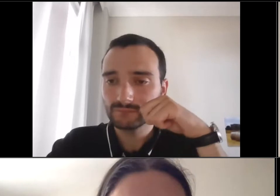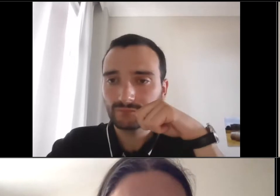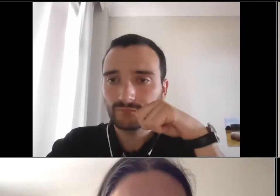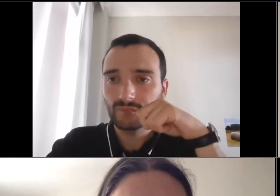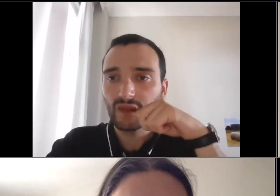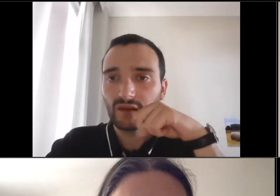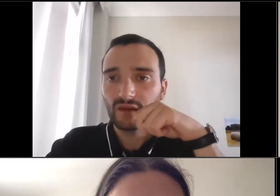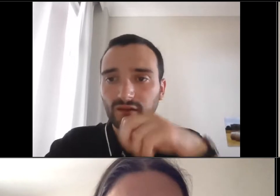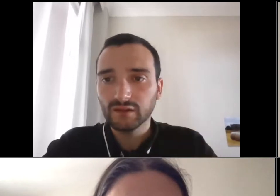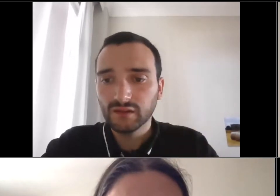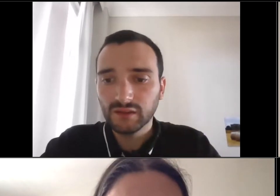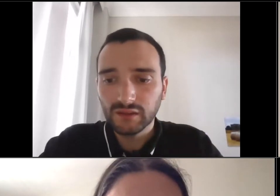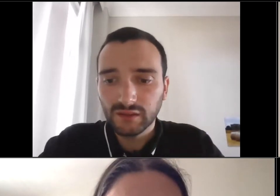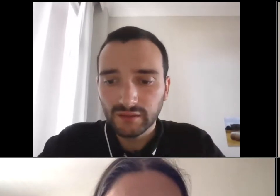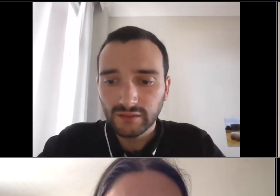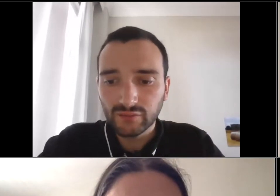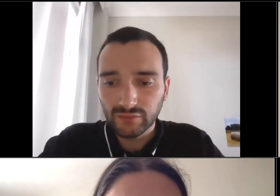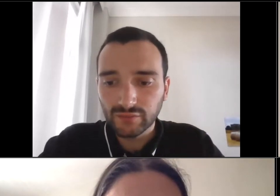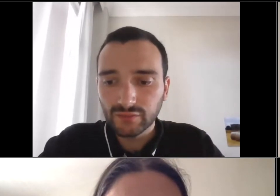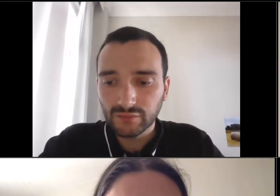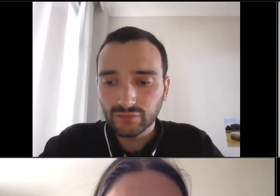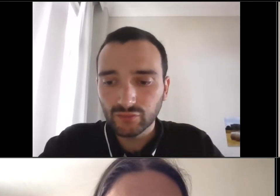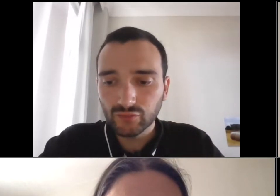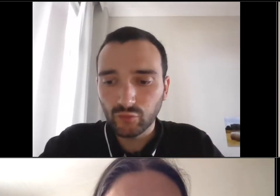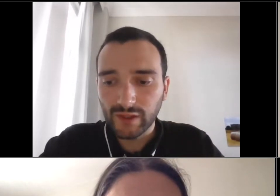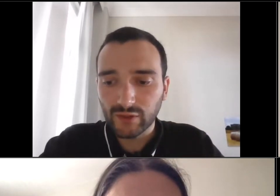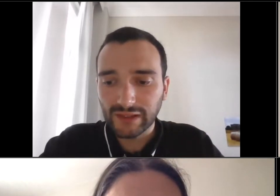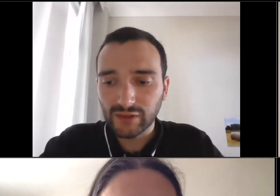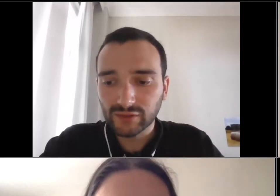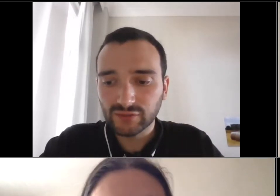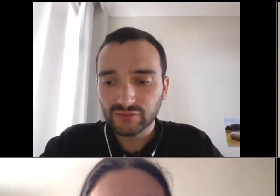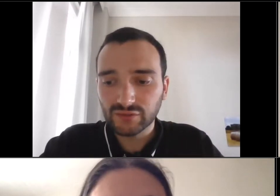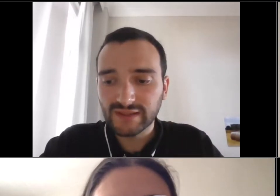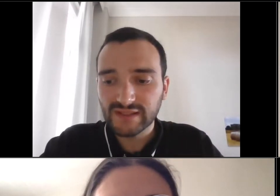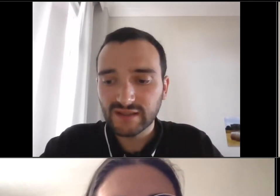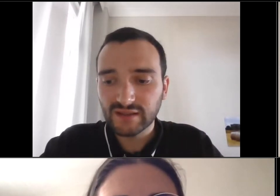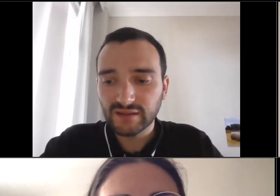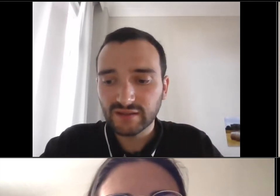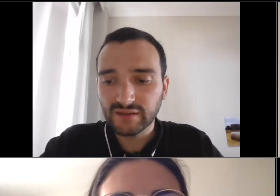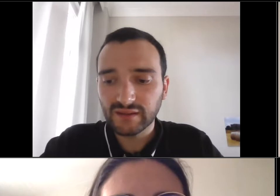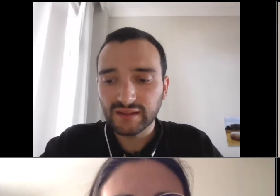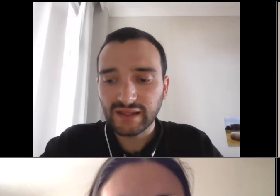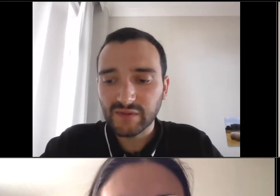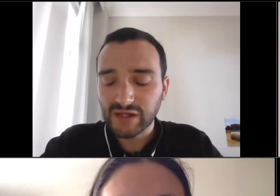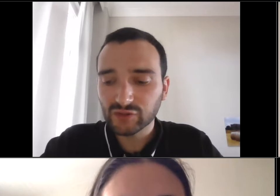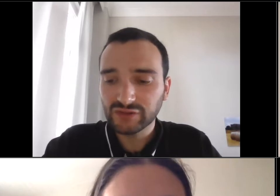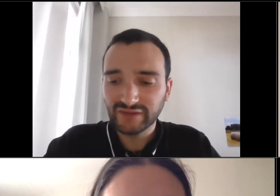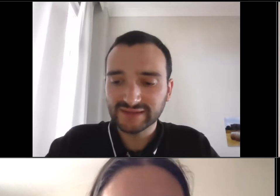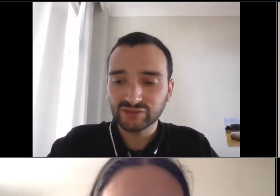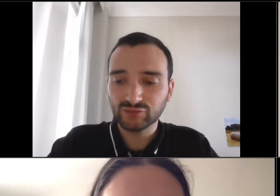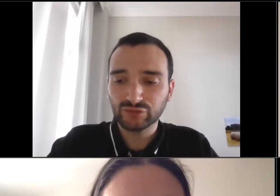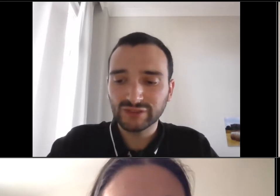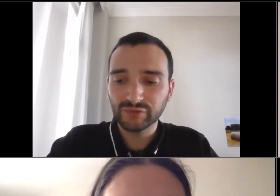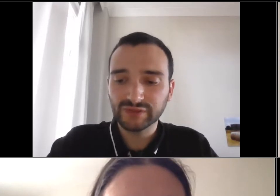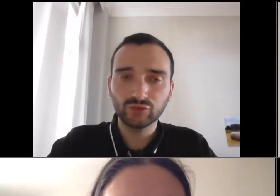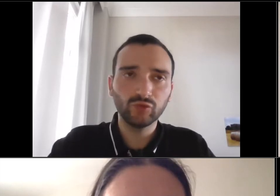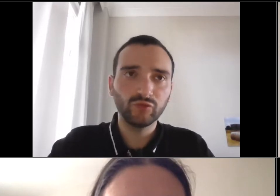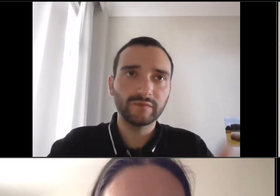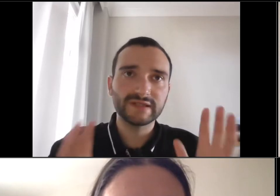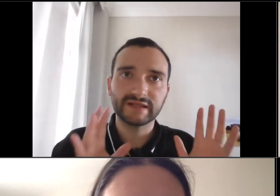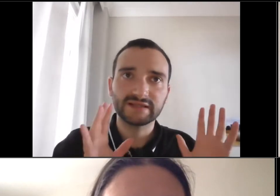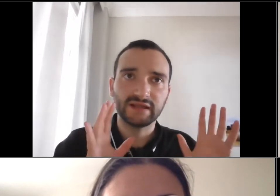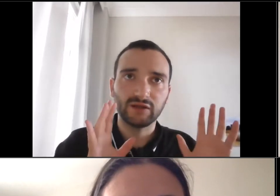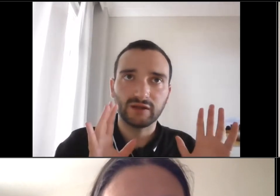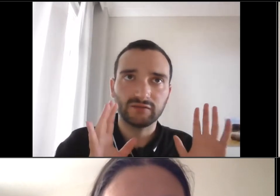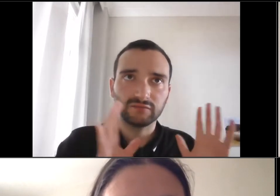sulle missioni domestiche abbiamo creato diversi tipo di